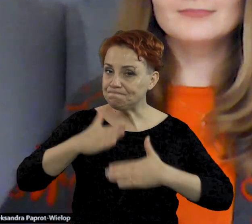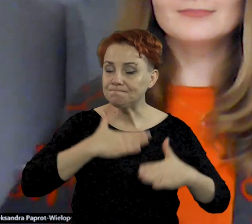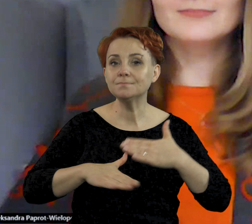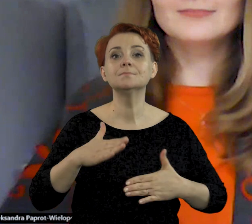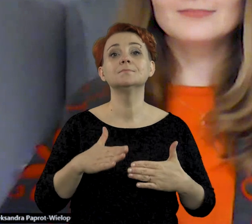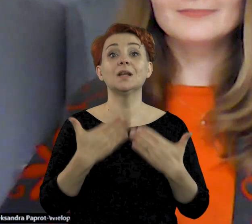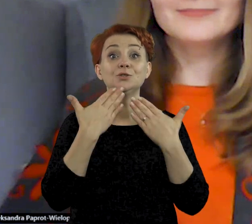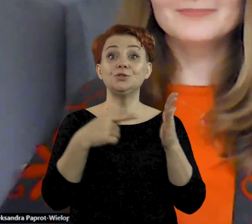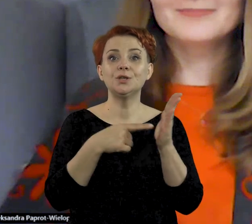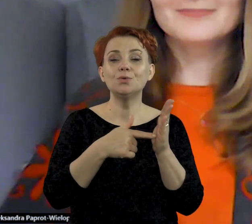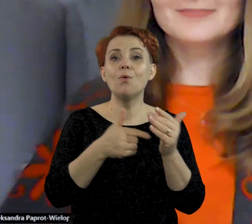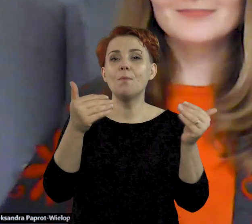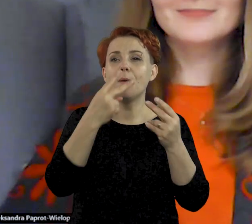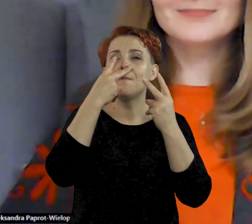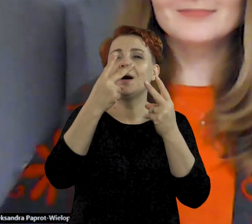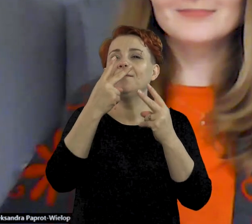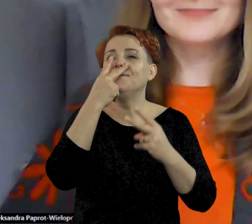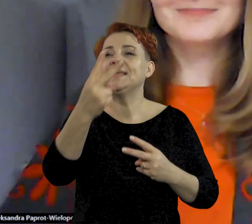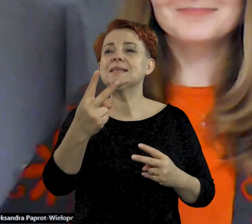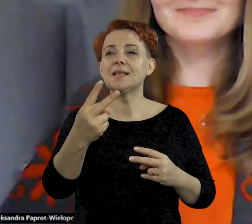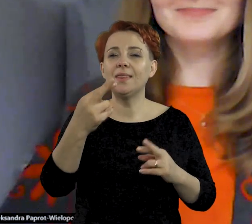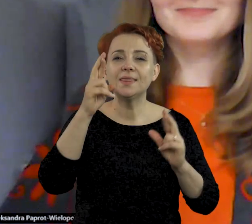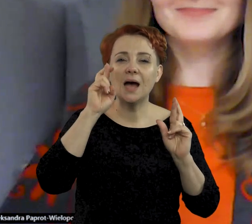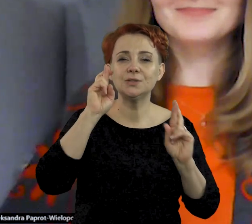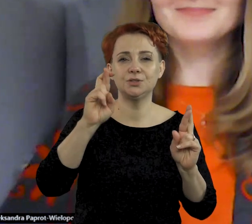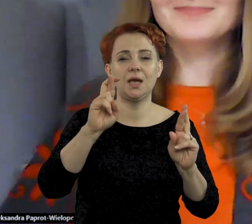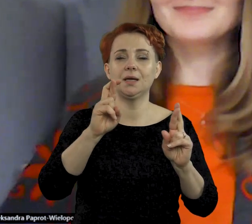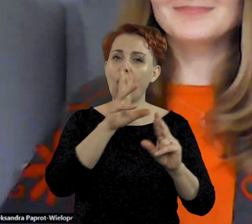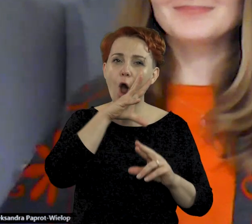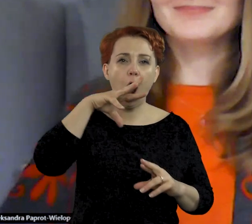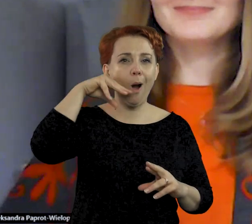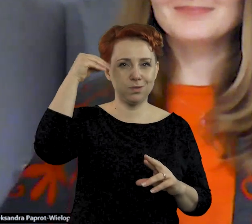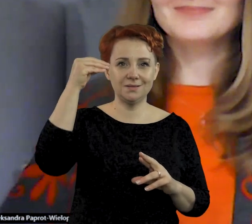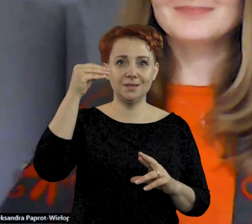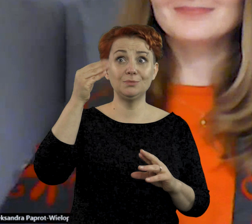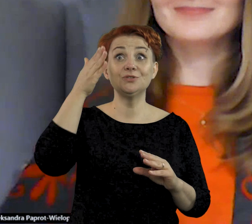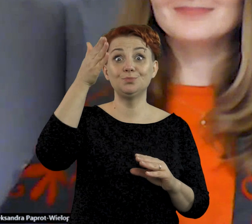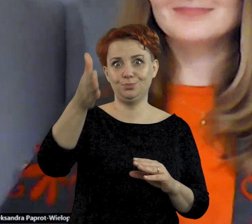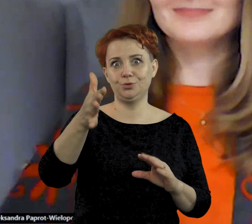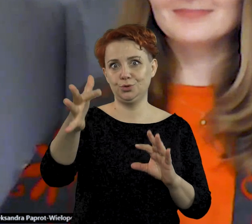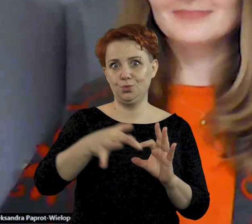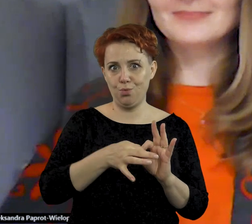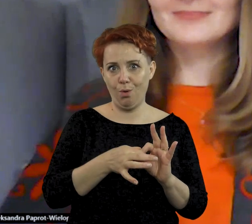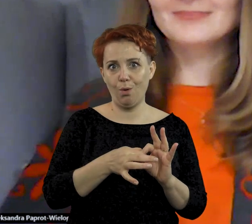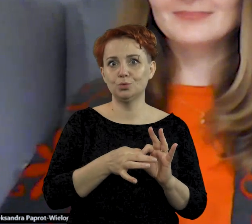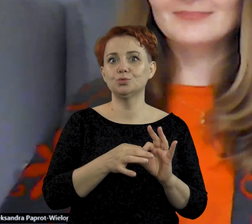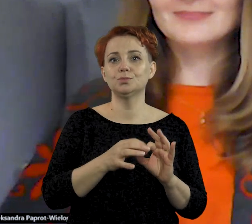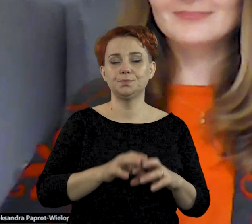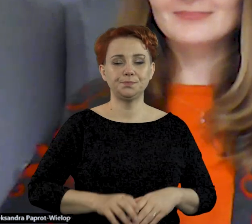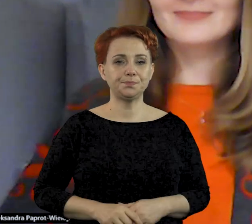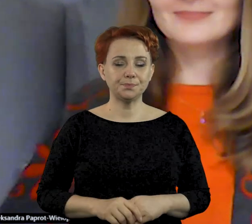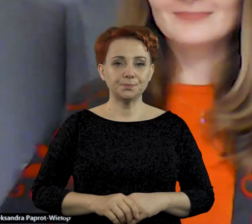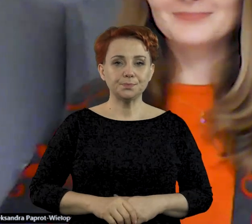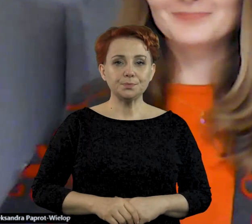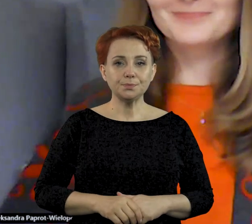można dzięki temu patrzeć z nadzieją i z naprawdę wielkim optymizmem w przyszłość, co też to, co się będzie działo, jeszcze nam